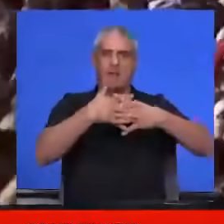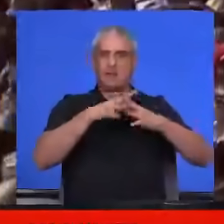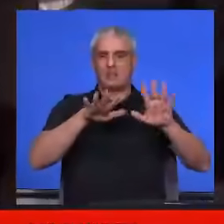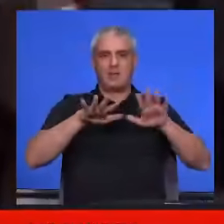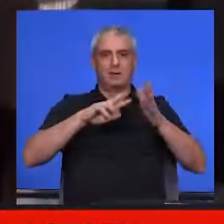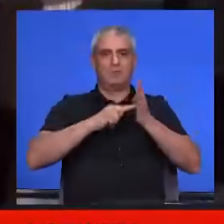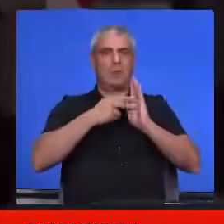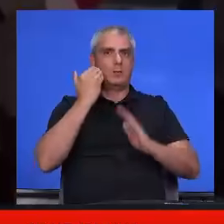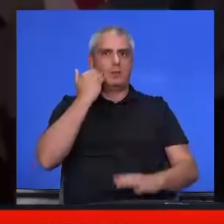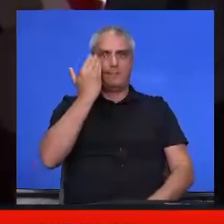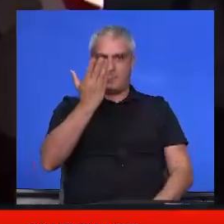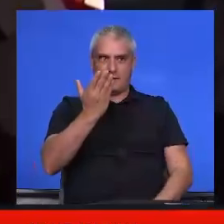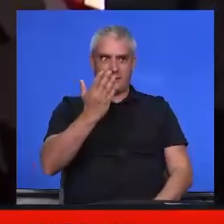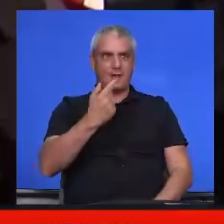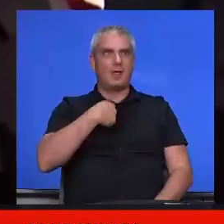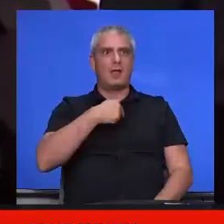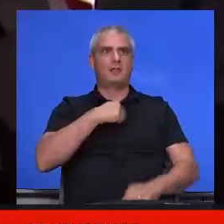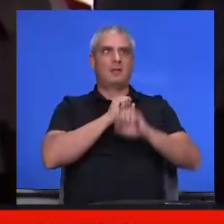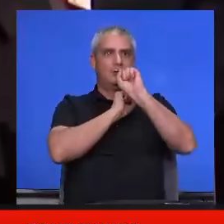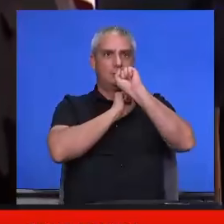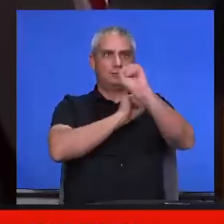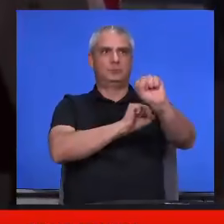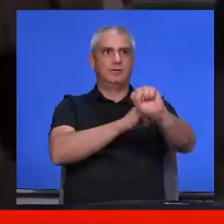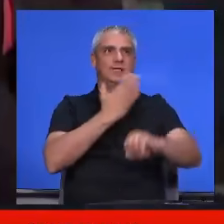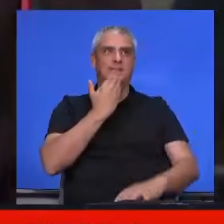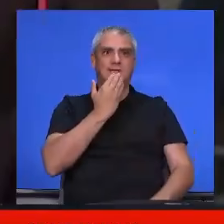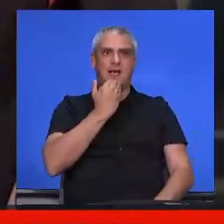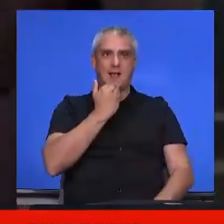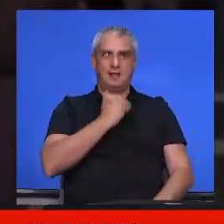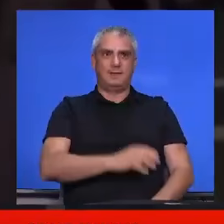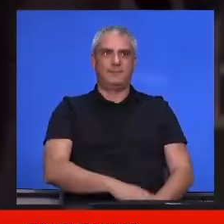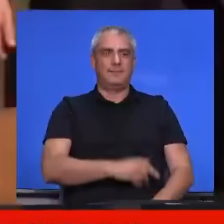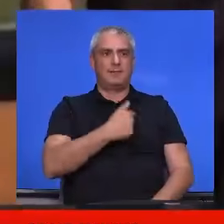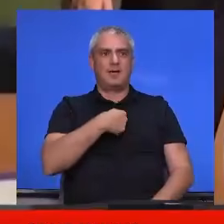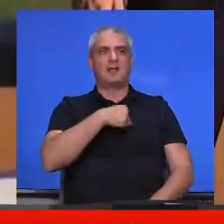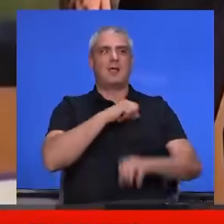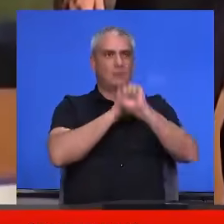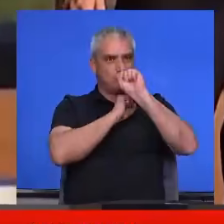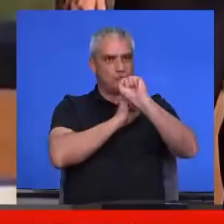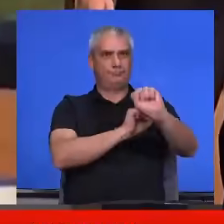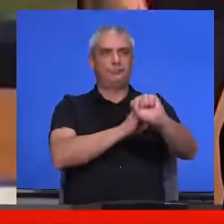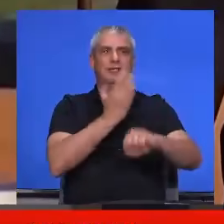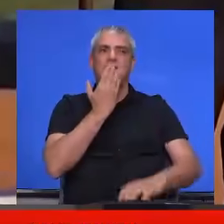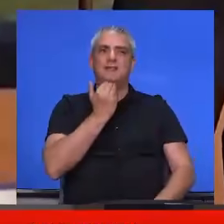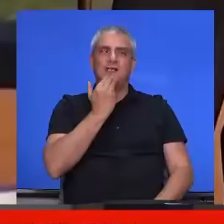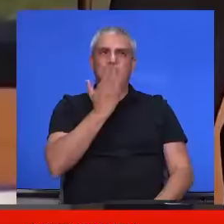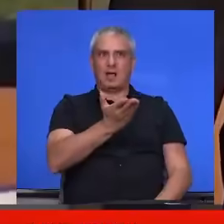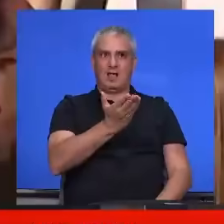האמריקנית. We stand with Israel. We stand with